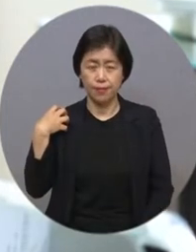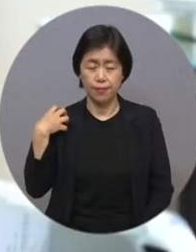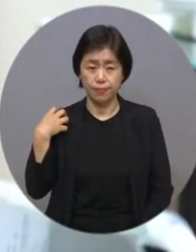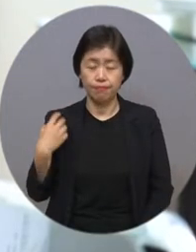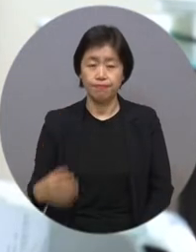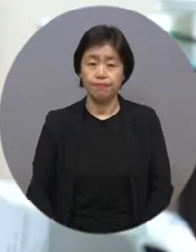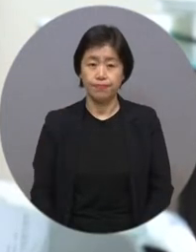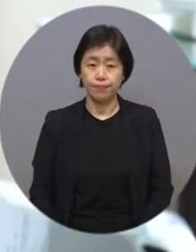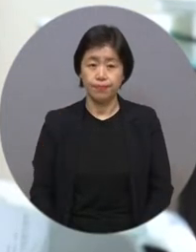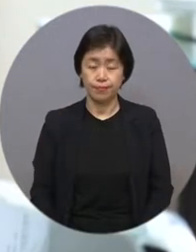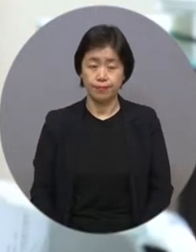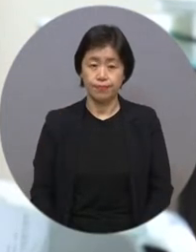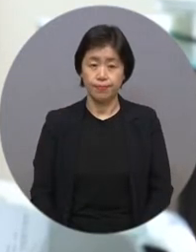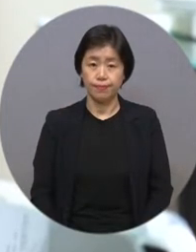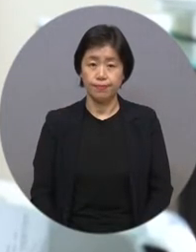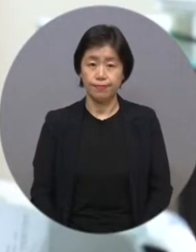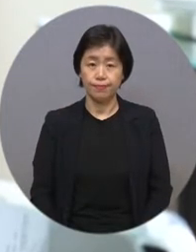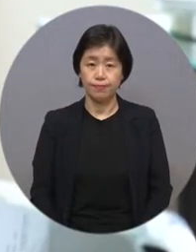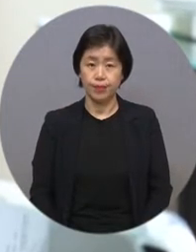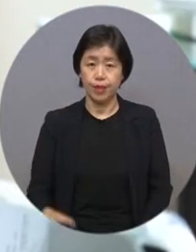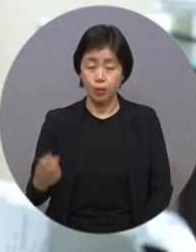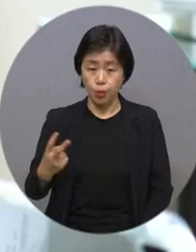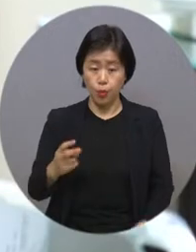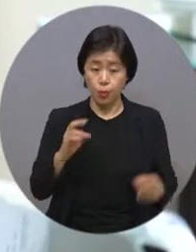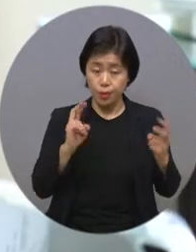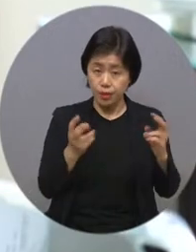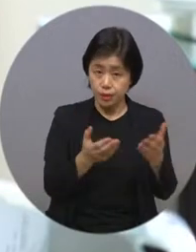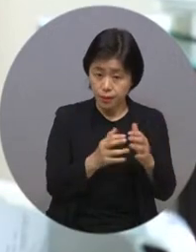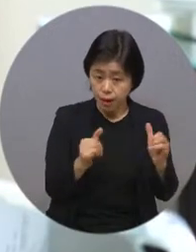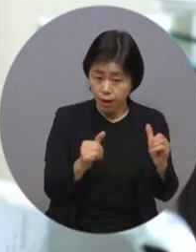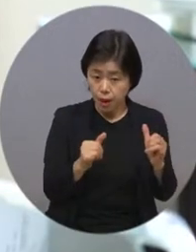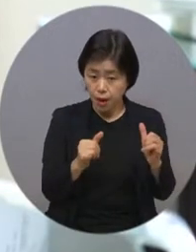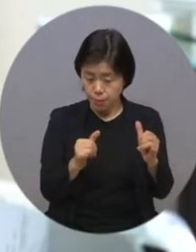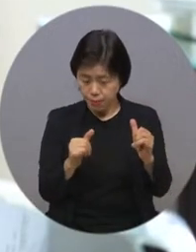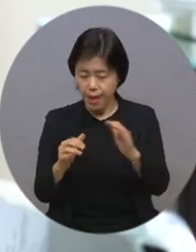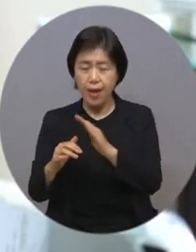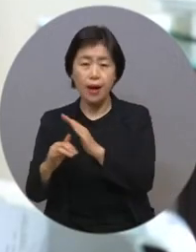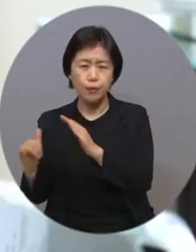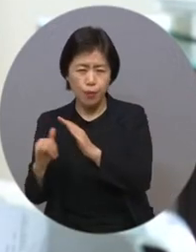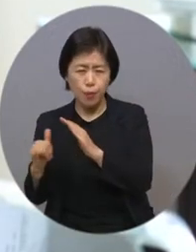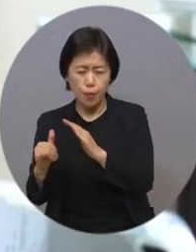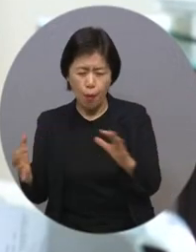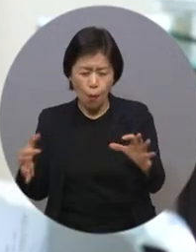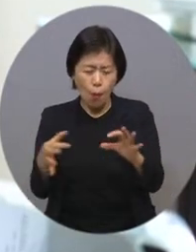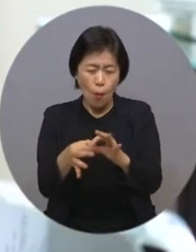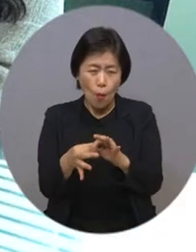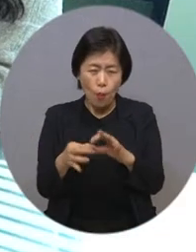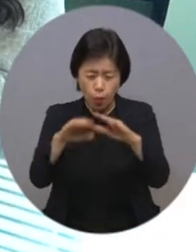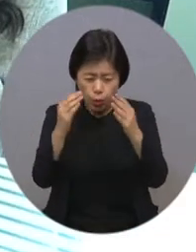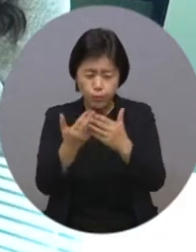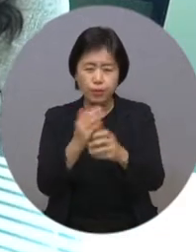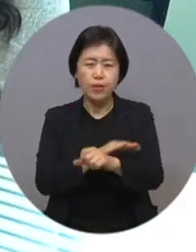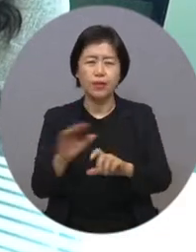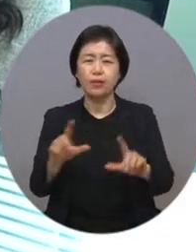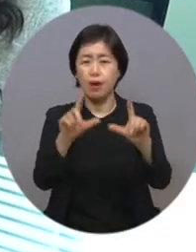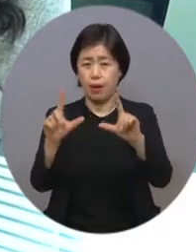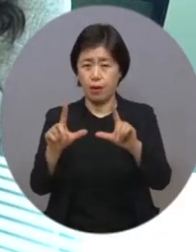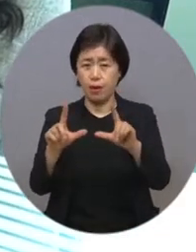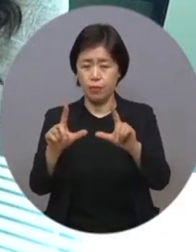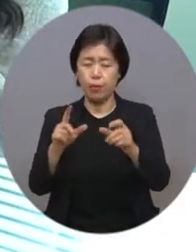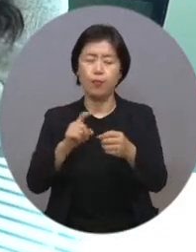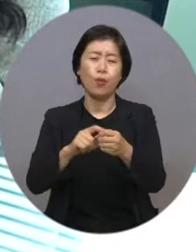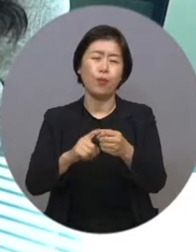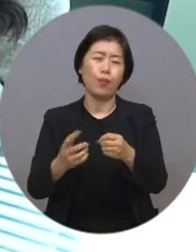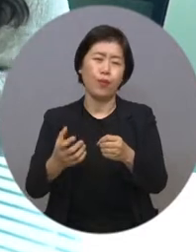있는 사원들이 가족들하고 평안하게 살 수 있는 그런 것들을 이제 추구하는 게 저희 기업의 이념이라고 생각합니다. 정말 너무